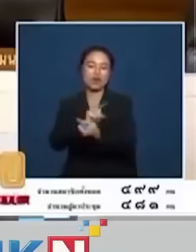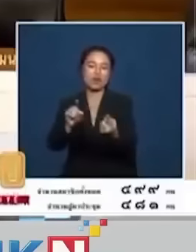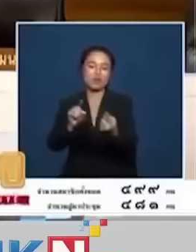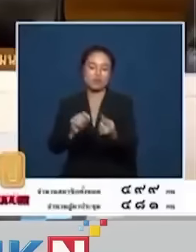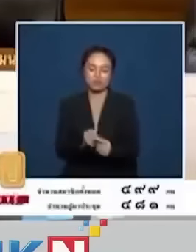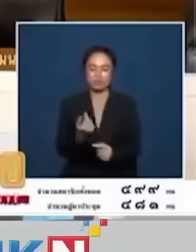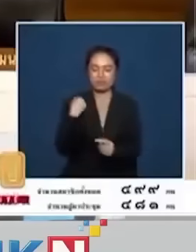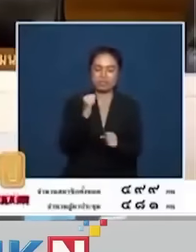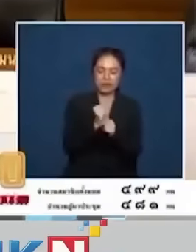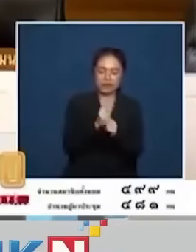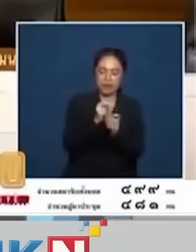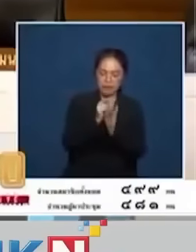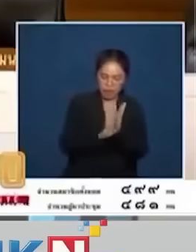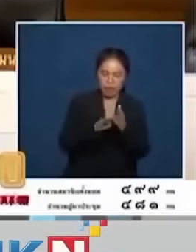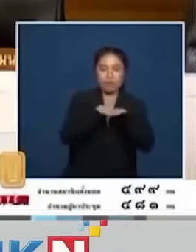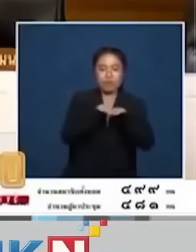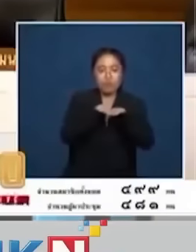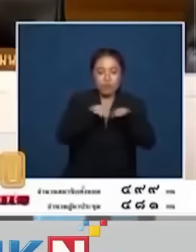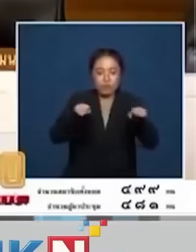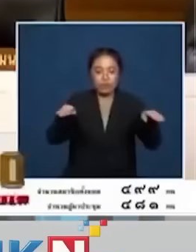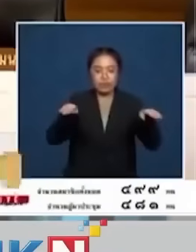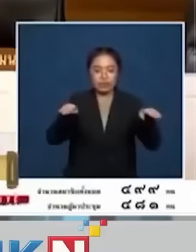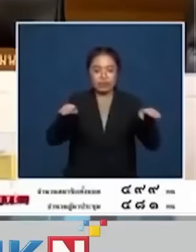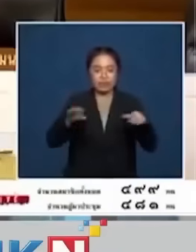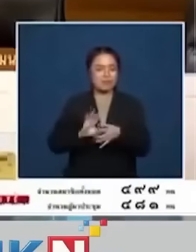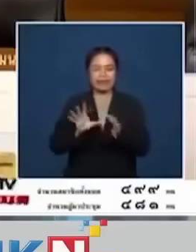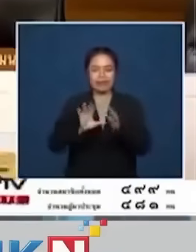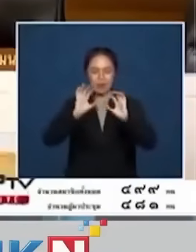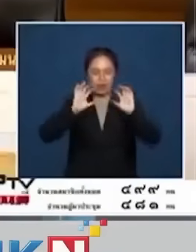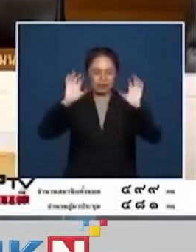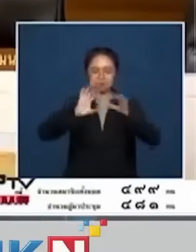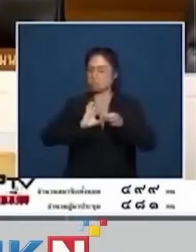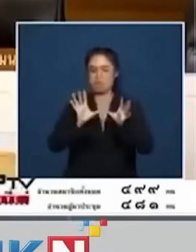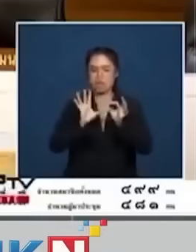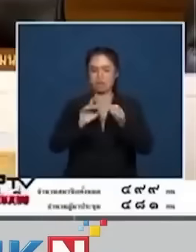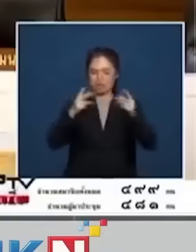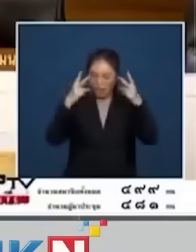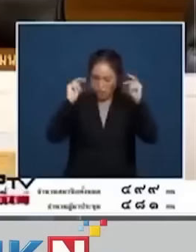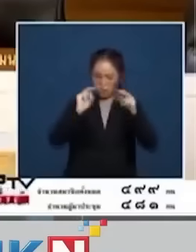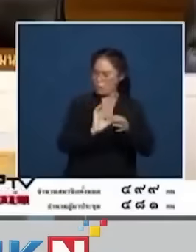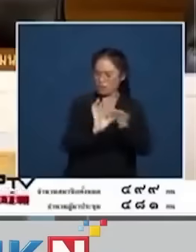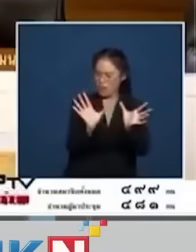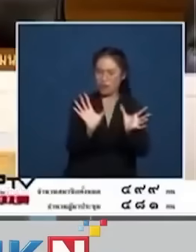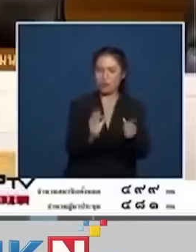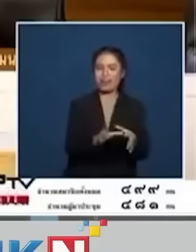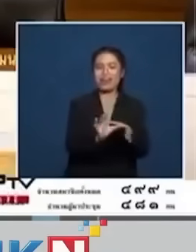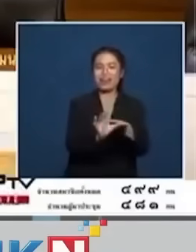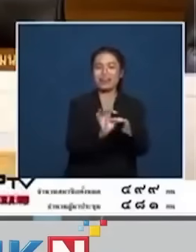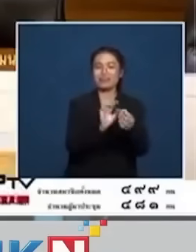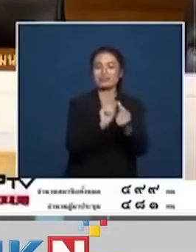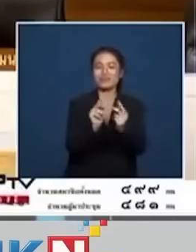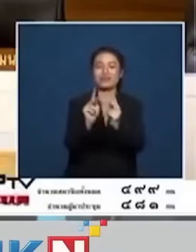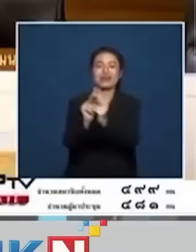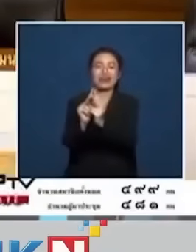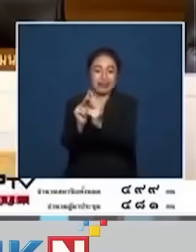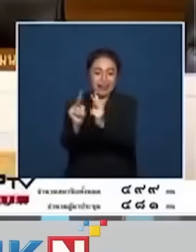ขังนอกเรือนจำเนี่ยท่านก็ใช้คำอธิบายเดิมทีนี้ก็คือกฎหมายออกจากปี60แต่ท่านไม่ได้พูดว่